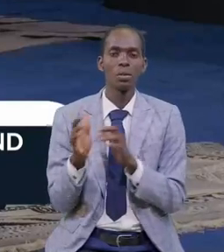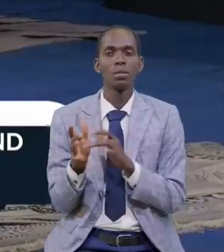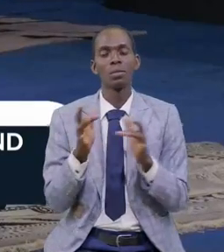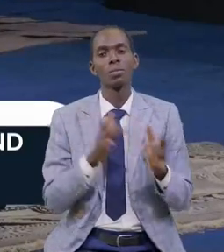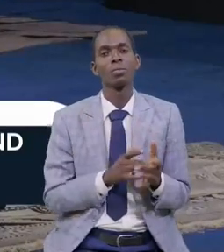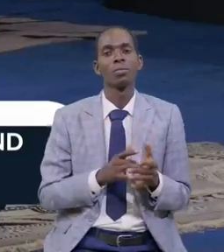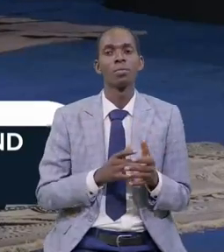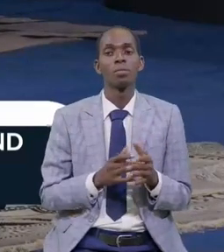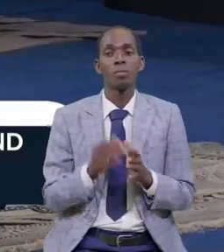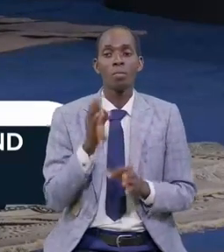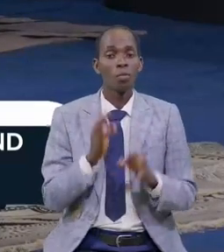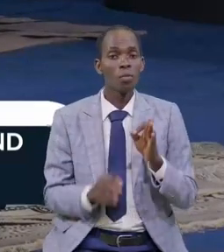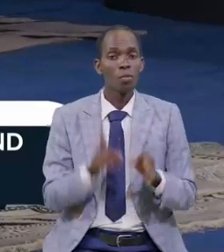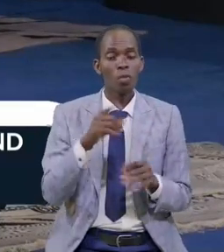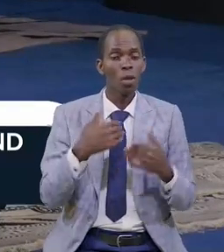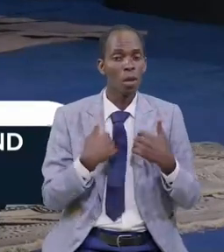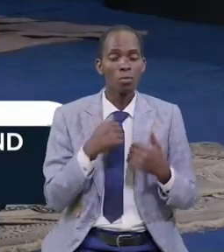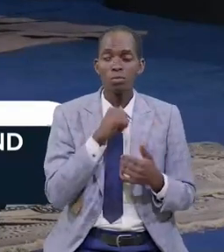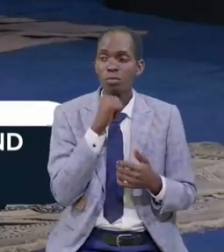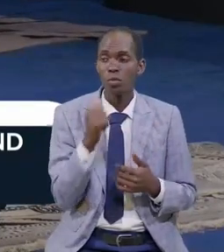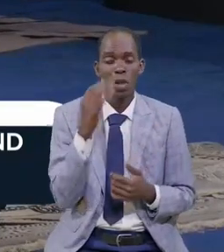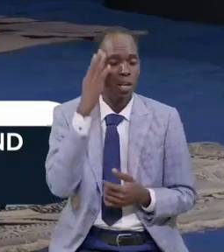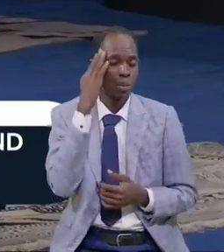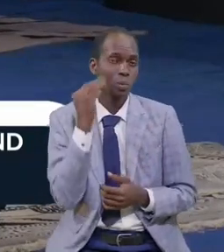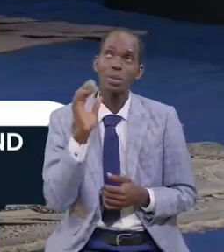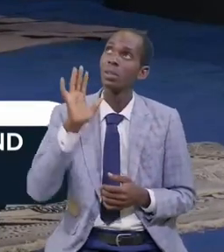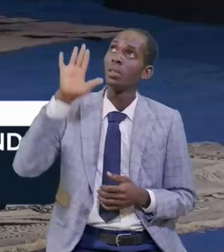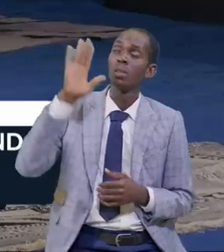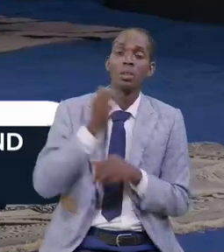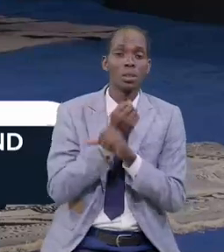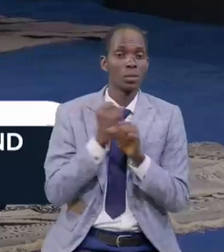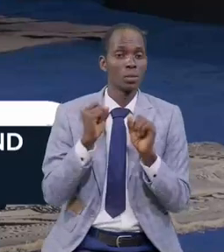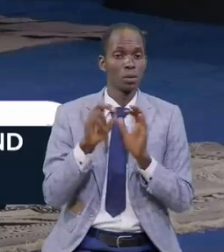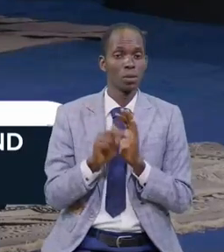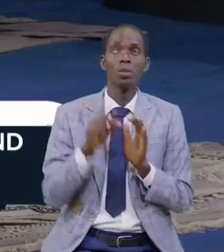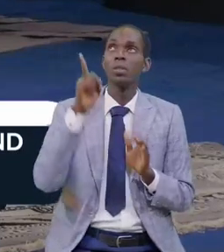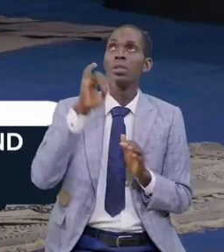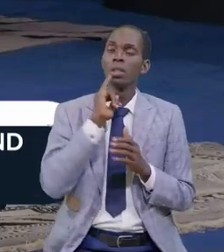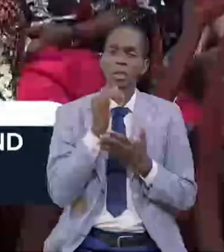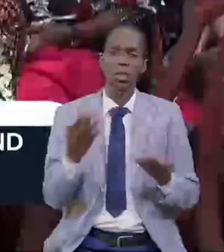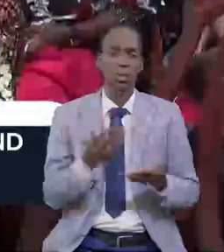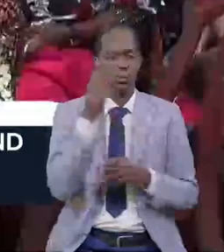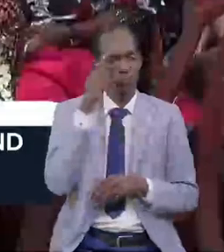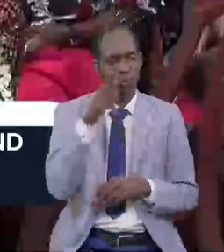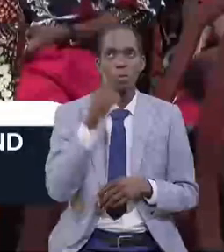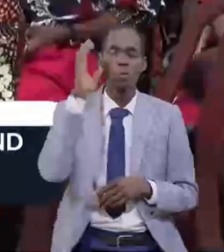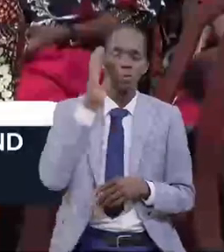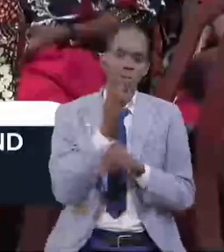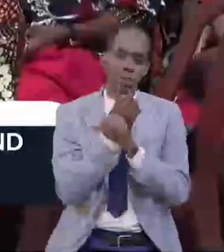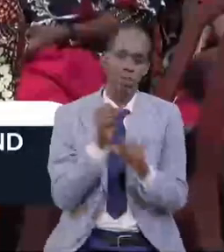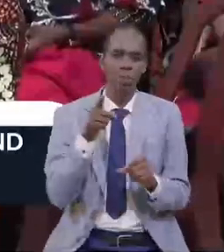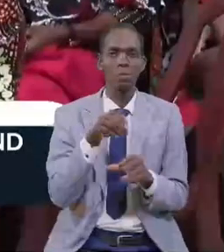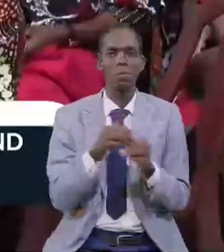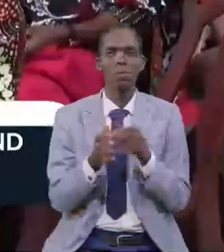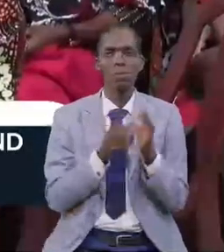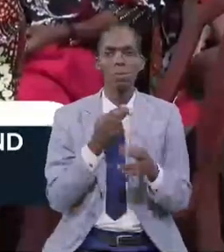Jésus si vous n'avez pas goûté cette justification il est là pour là il est